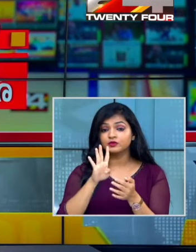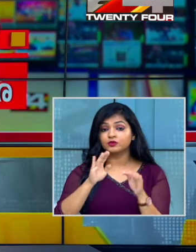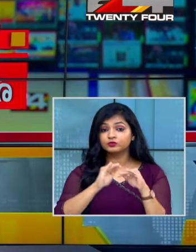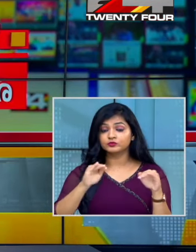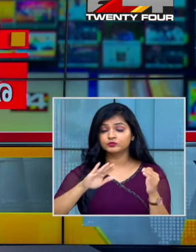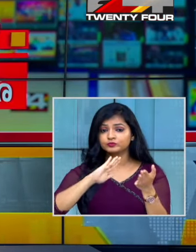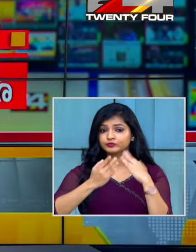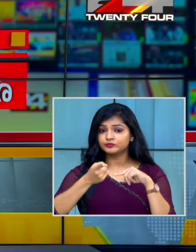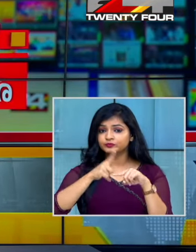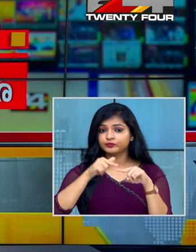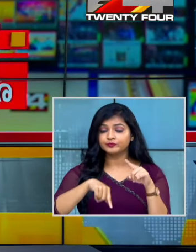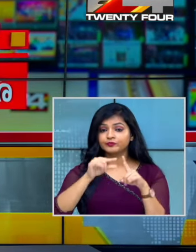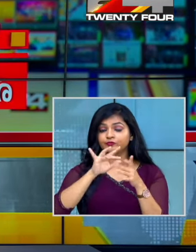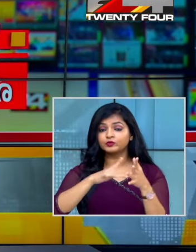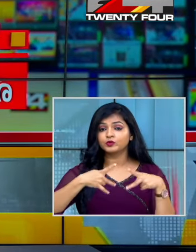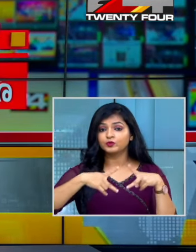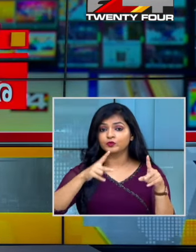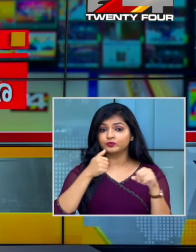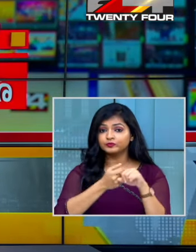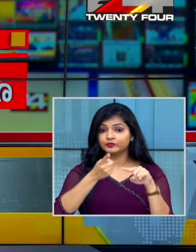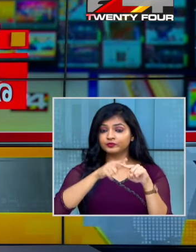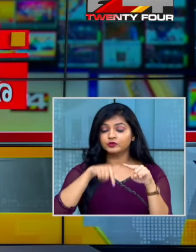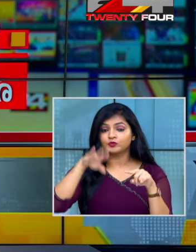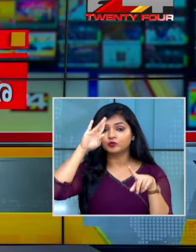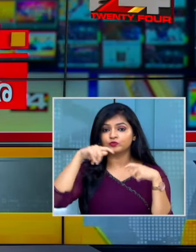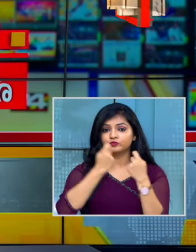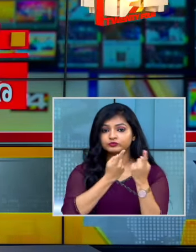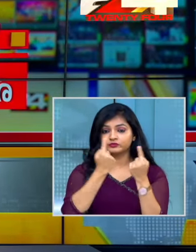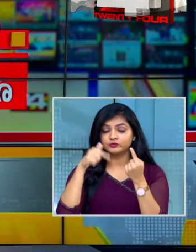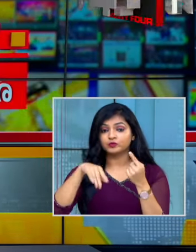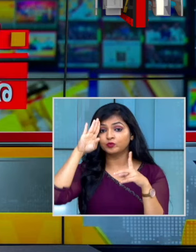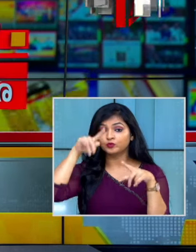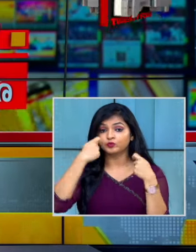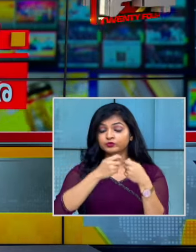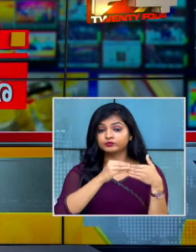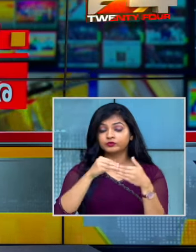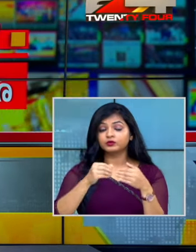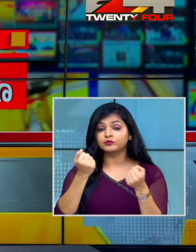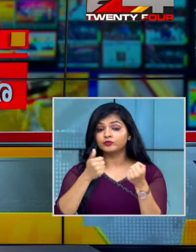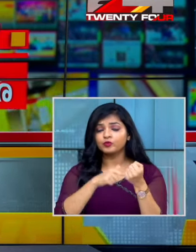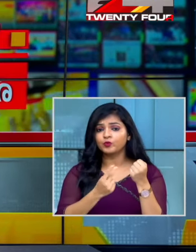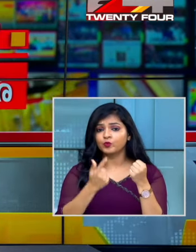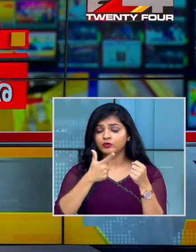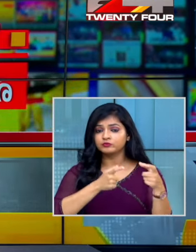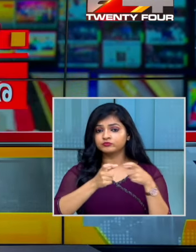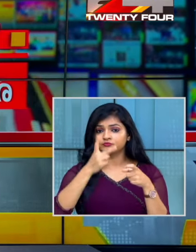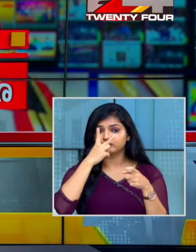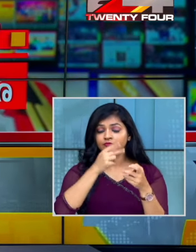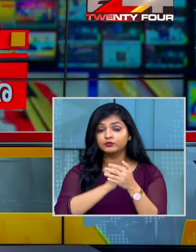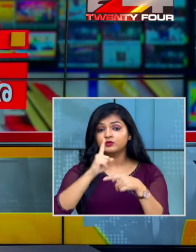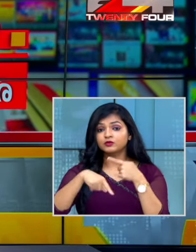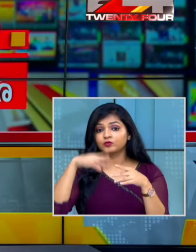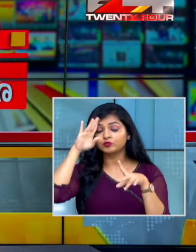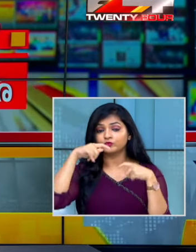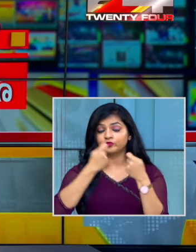4 വിദ്യാർത്ഥികളുടെ ജീവൻ പൊലിഞ്ഞ പനയമ്പാടം റോഡിൽ പോലീസിന്റെ പരിശോധന. പോലീസിന്റെ നേതൃത്വത്തിൽ വാഹനങ്ങളുടെ വേഗം നിയന്ത്രിക്കും. നാളെ പോലീസ്,